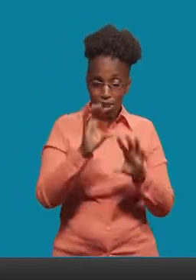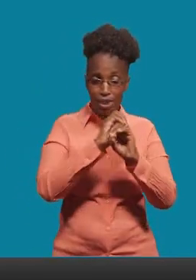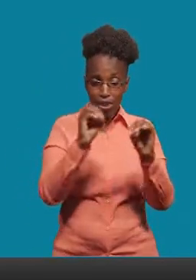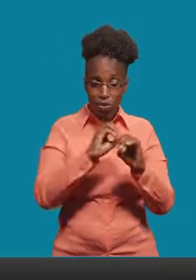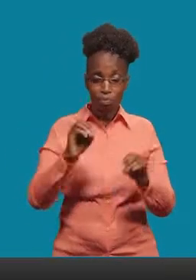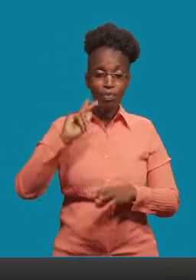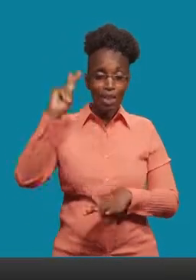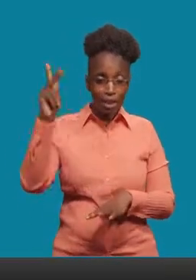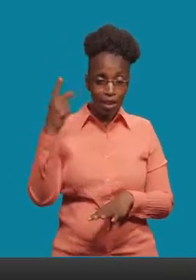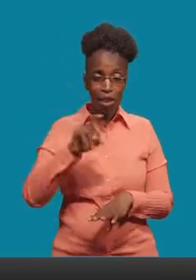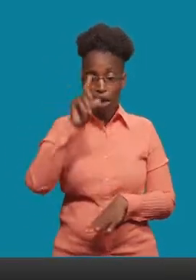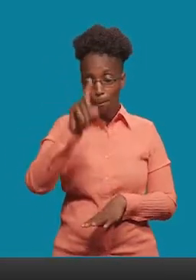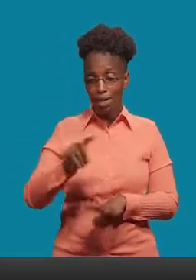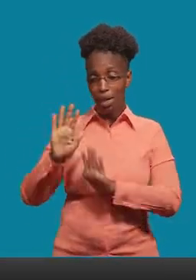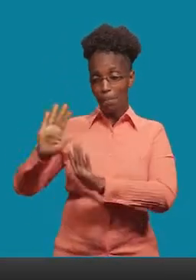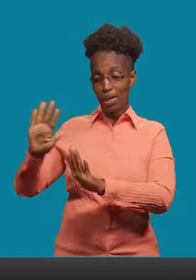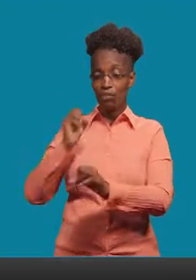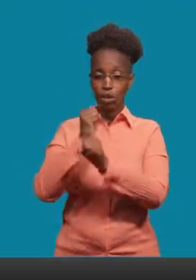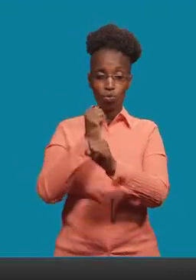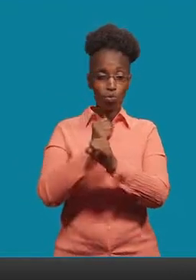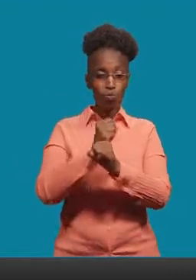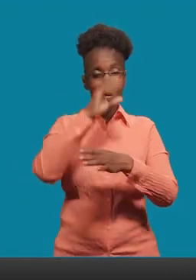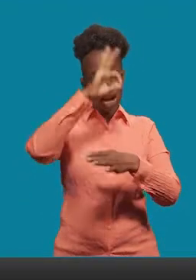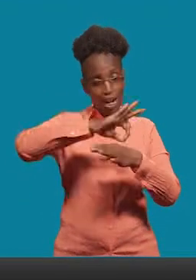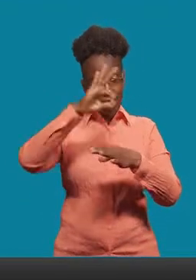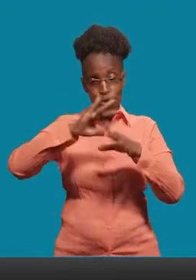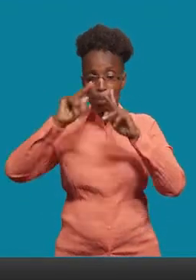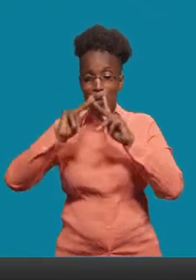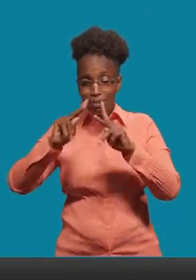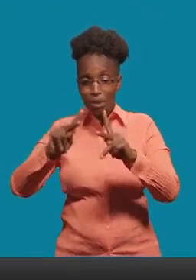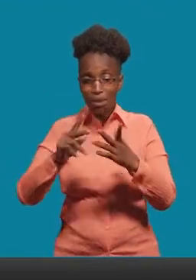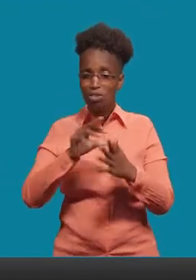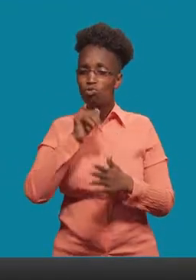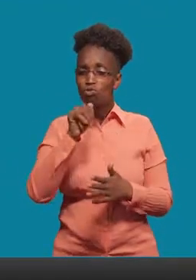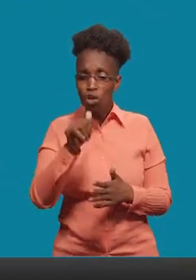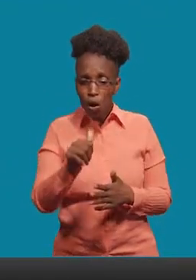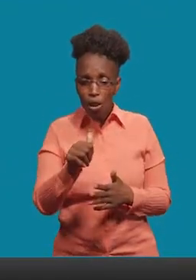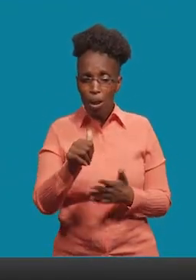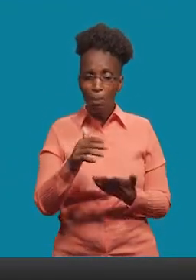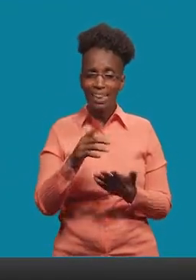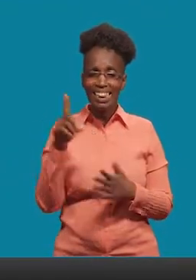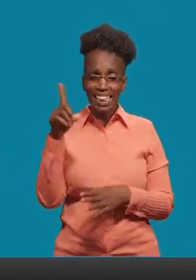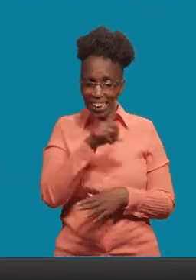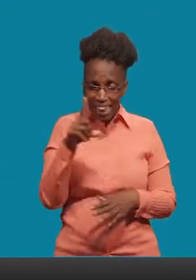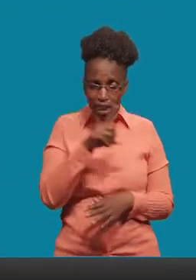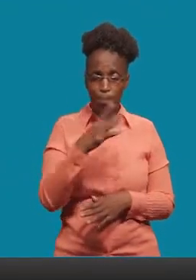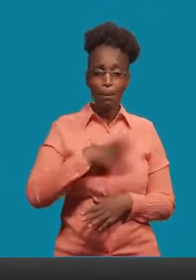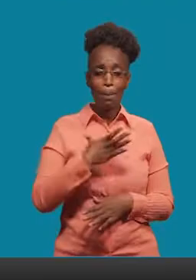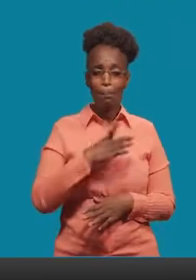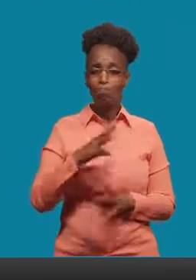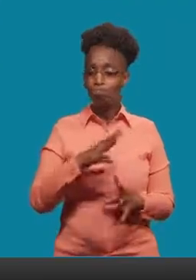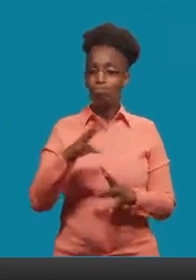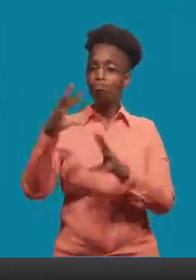Kenyans must be allowed to do and have an election peacefully, not being incited by a man who is going